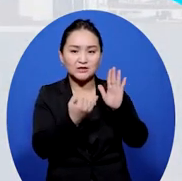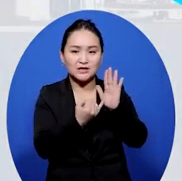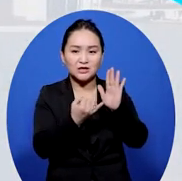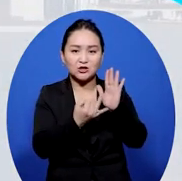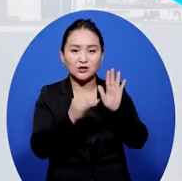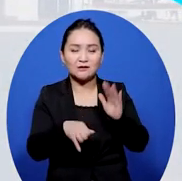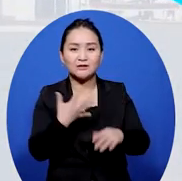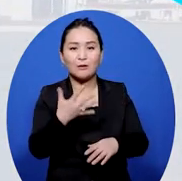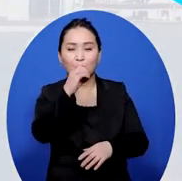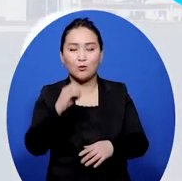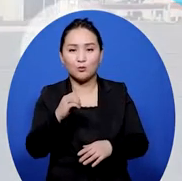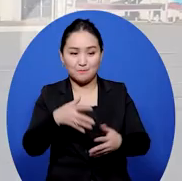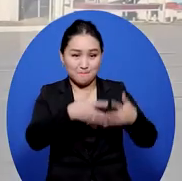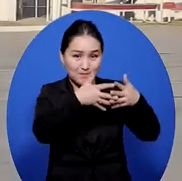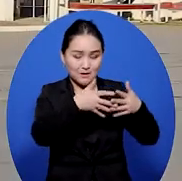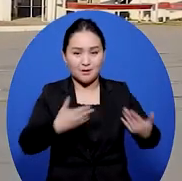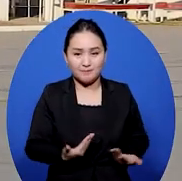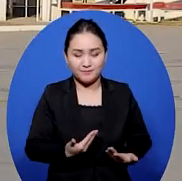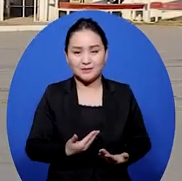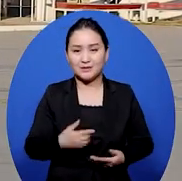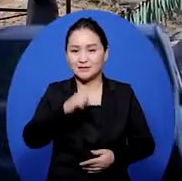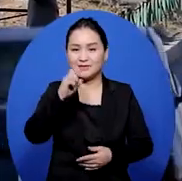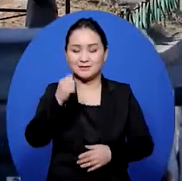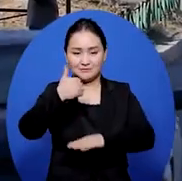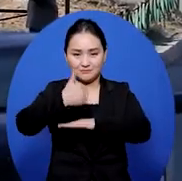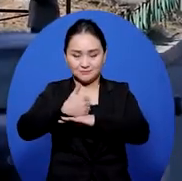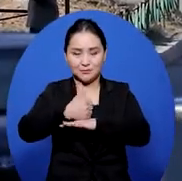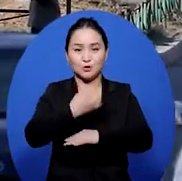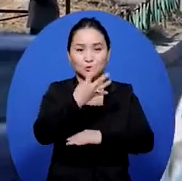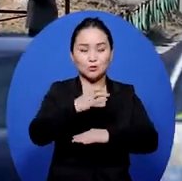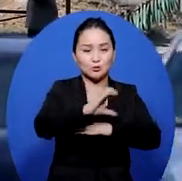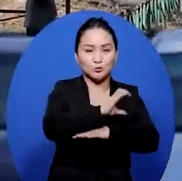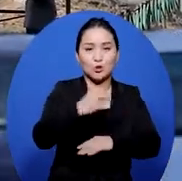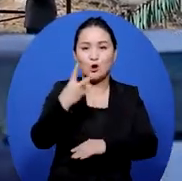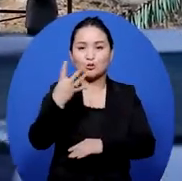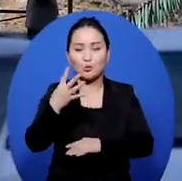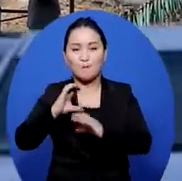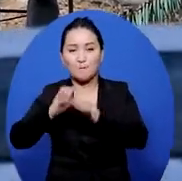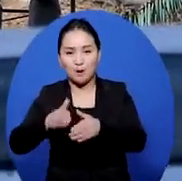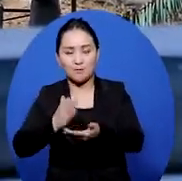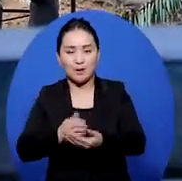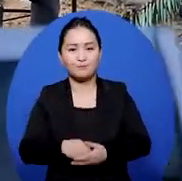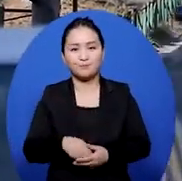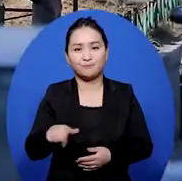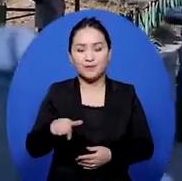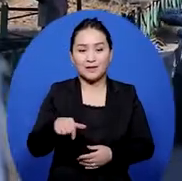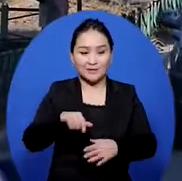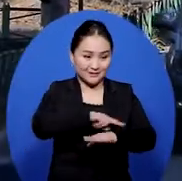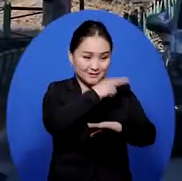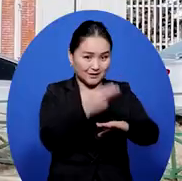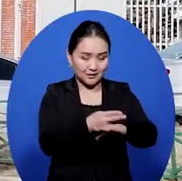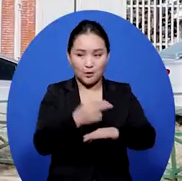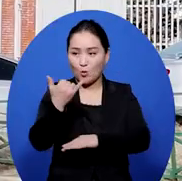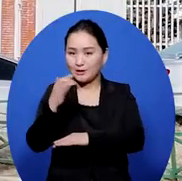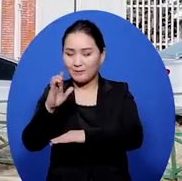нь орон сууцнд амьдардаг. Засаг захиргааны нэгжийн хувьд 4 сум 24 багтай. Дархан хот, Улаанбаатар, Эрдэнэ